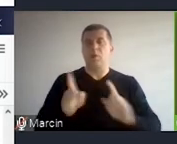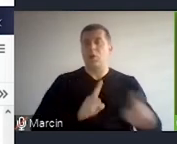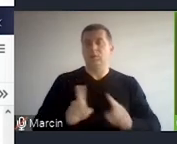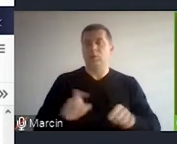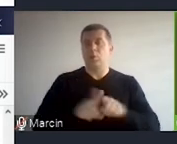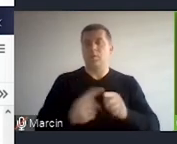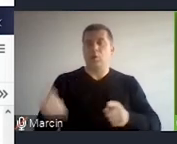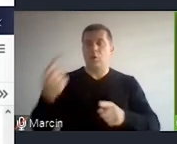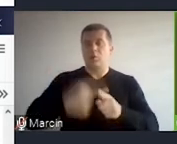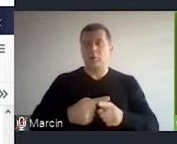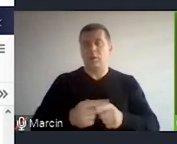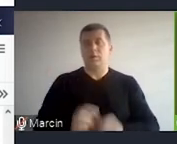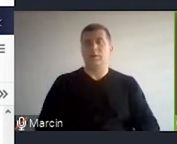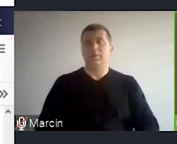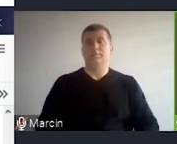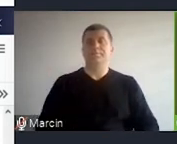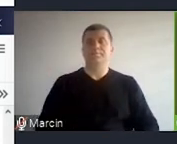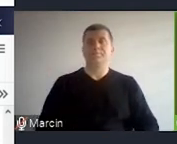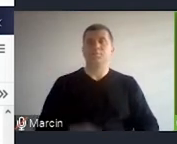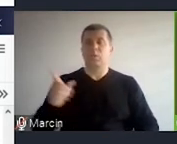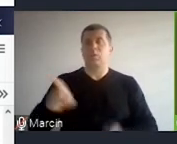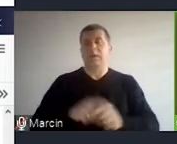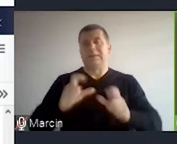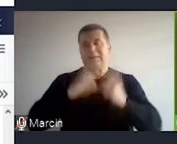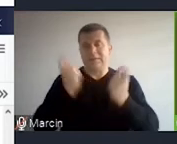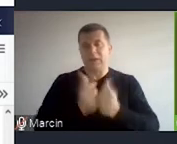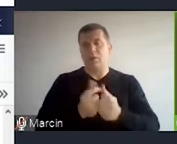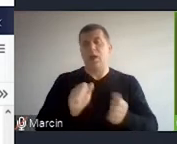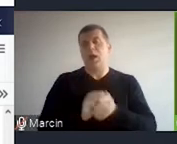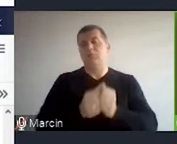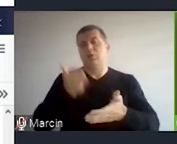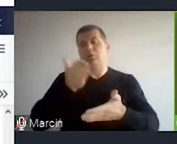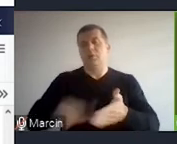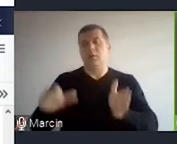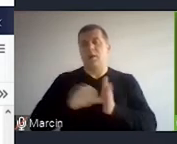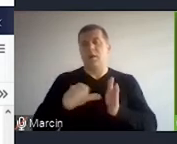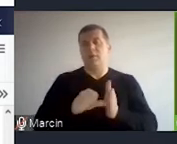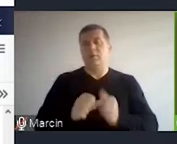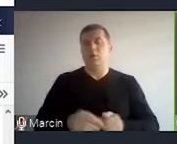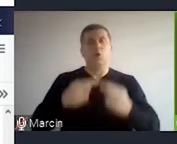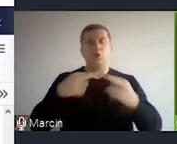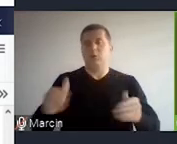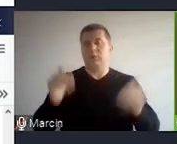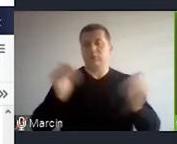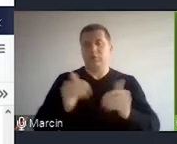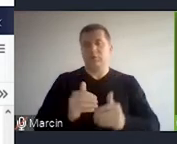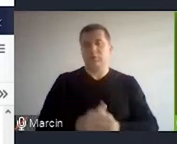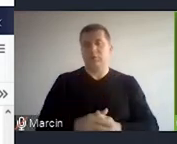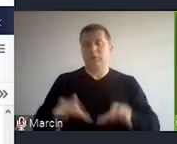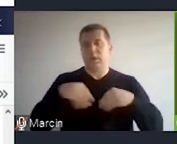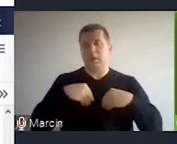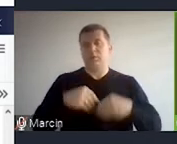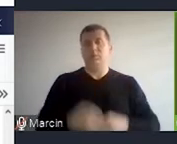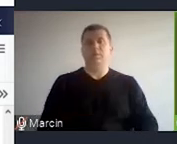również dodatek. Ten etat to cały część etatu, czyli różne warianty dotyczące